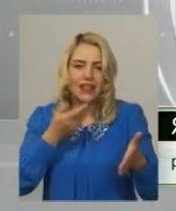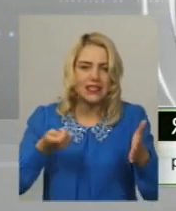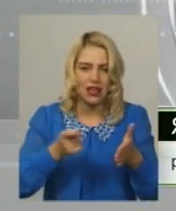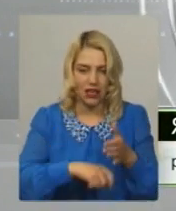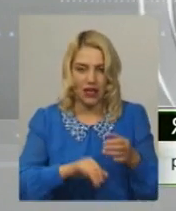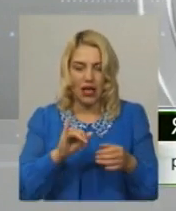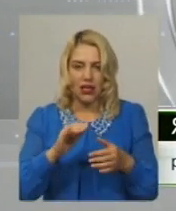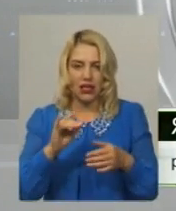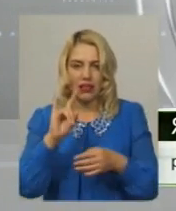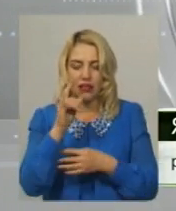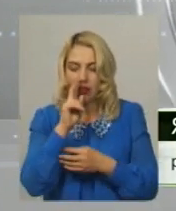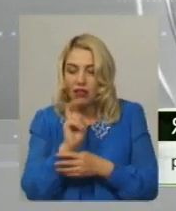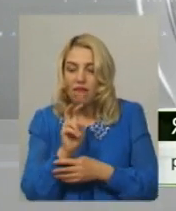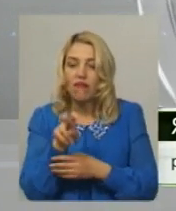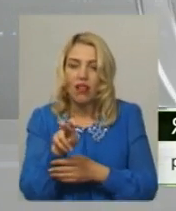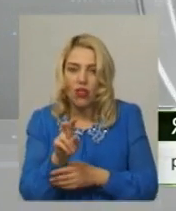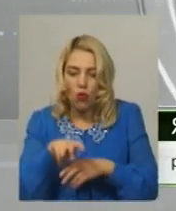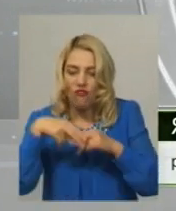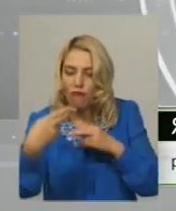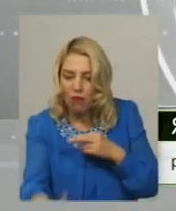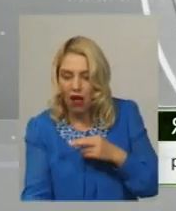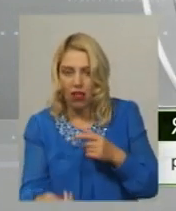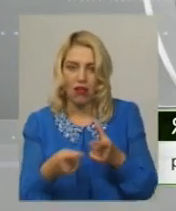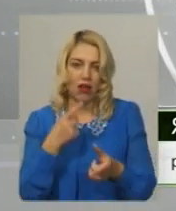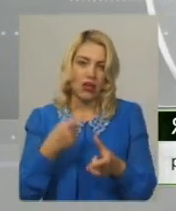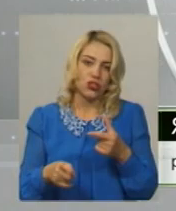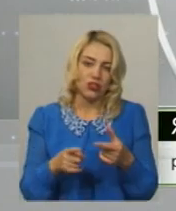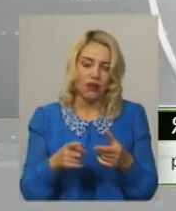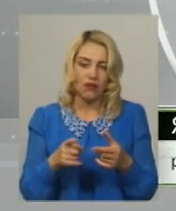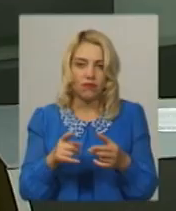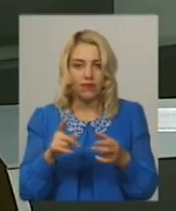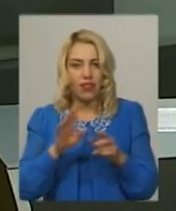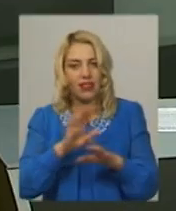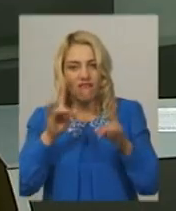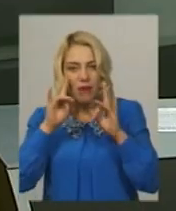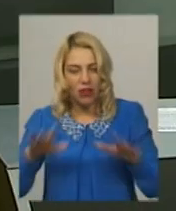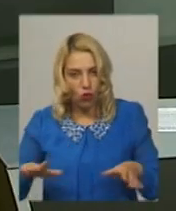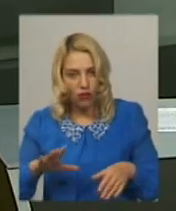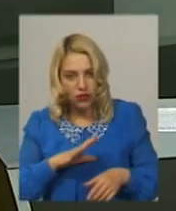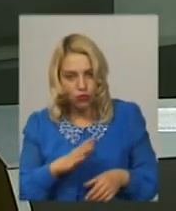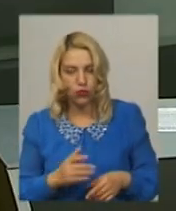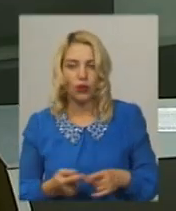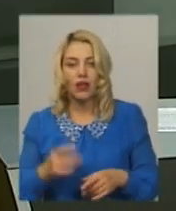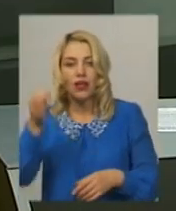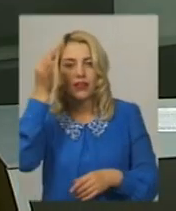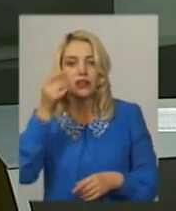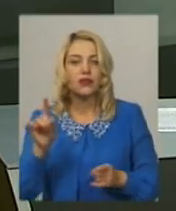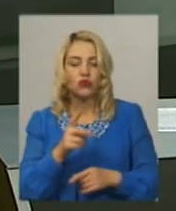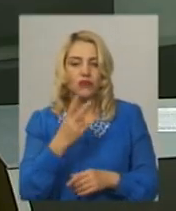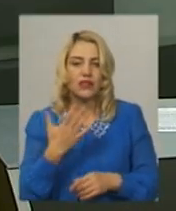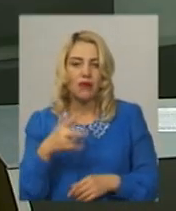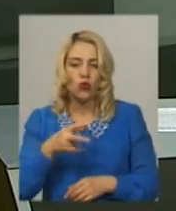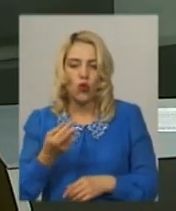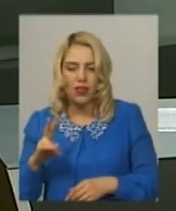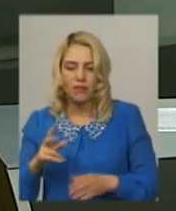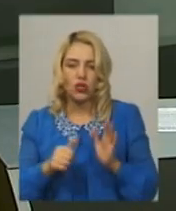дитина виглянула і випала, чи це була не випадковість. Нагадаю, 25 липня о 6 ранку